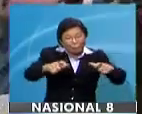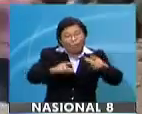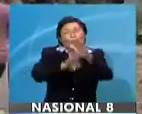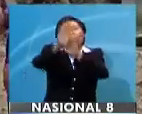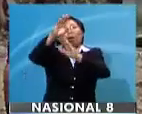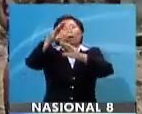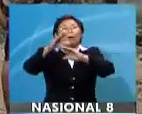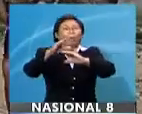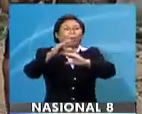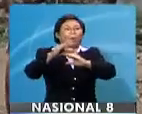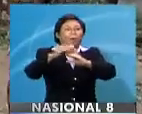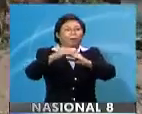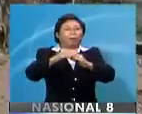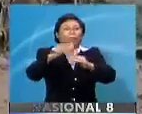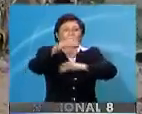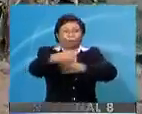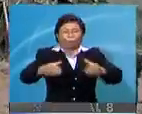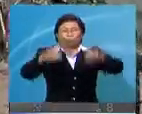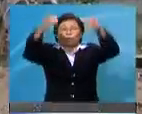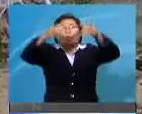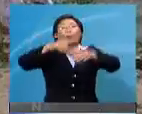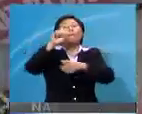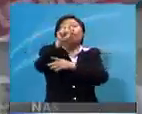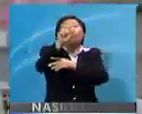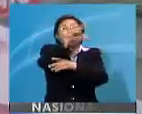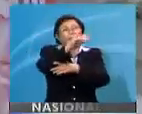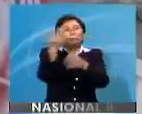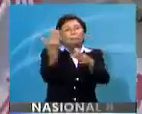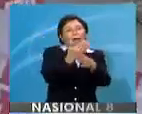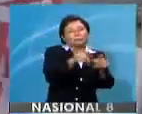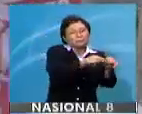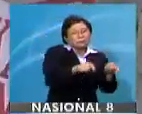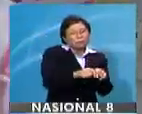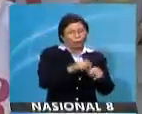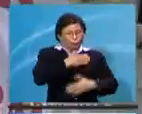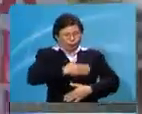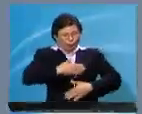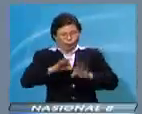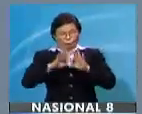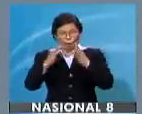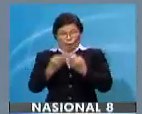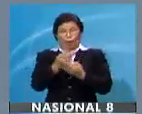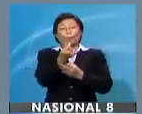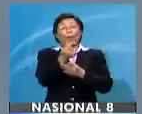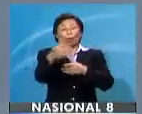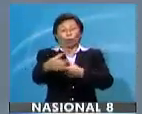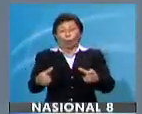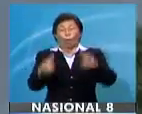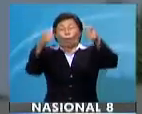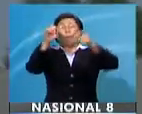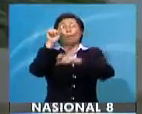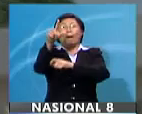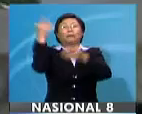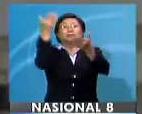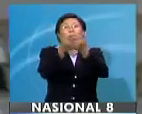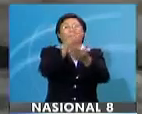dibangunkan komuniti berpagar mewah dinamakan Tijani selain menjejaskan kawasan riadah keluarga. Harga kondo yang terlalu mahal